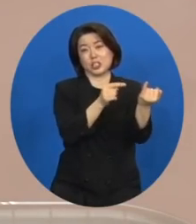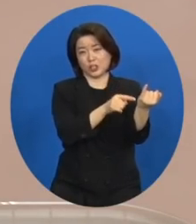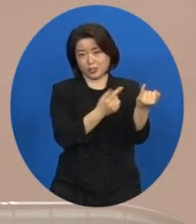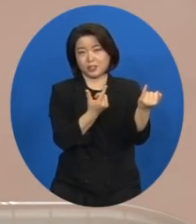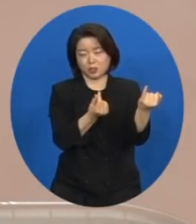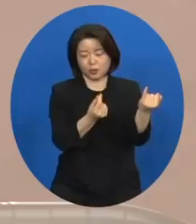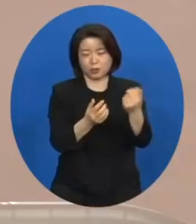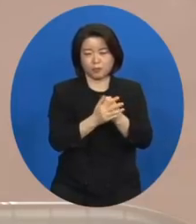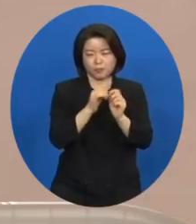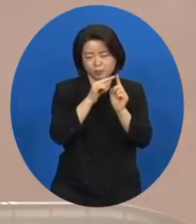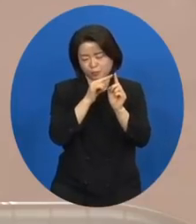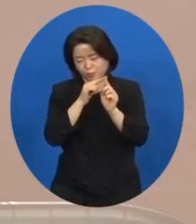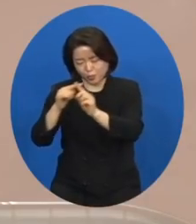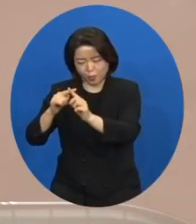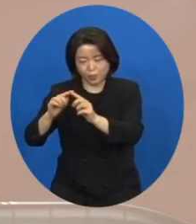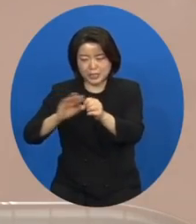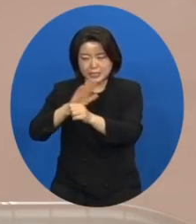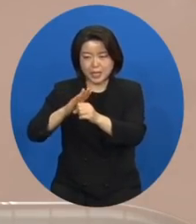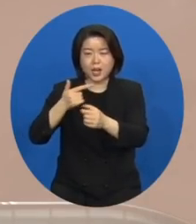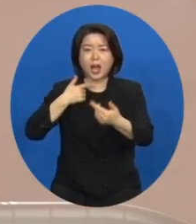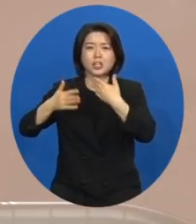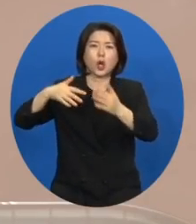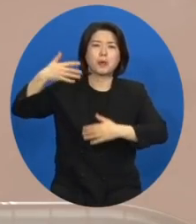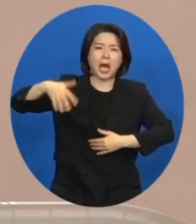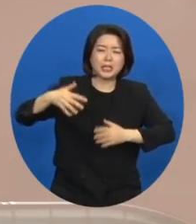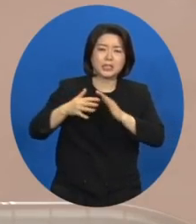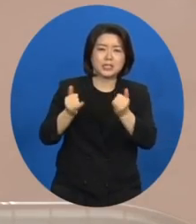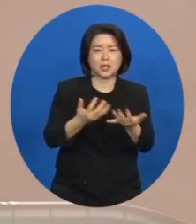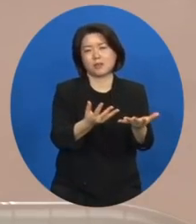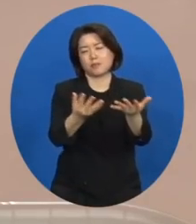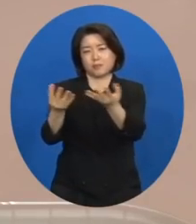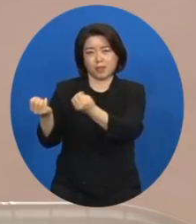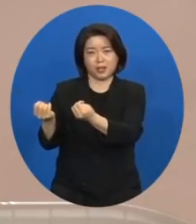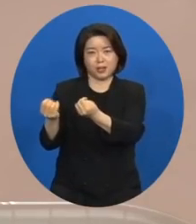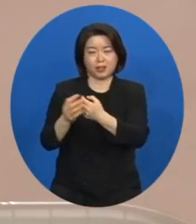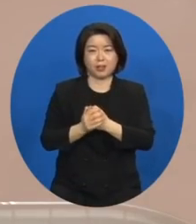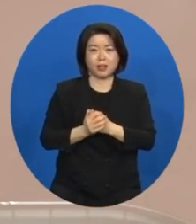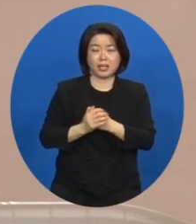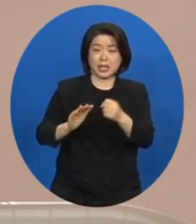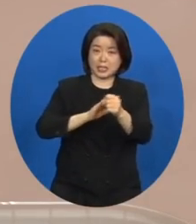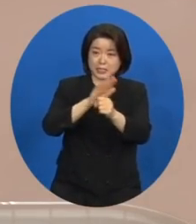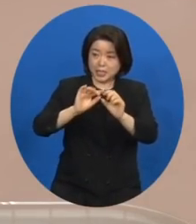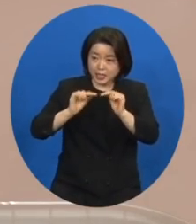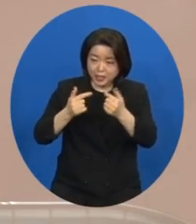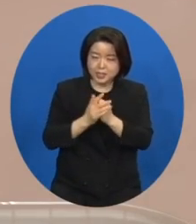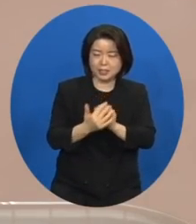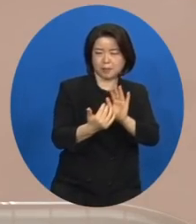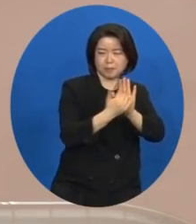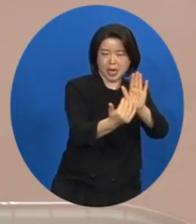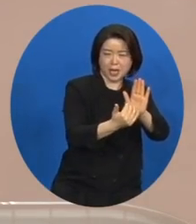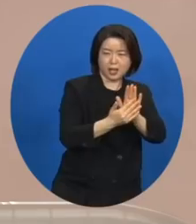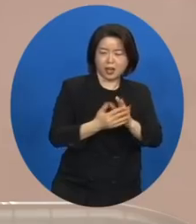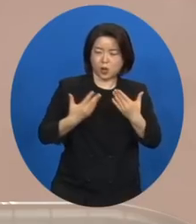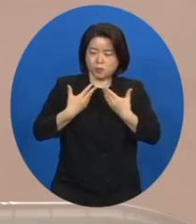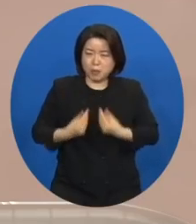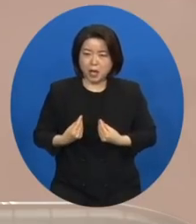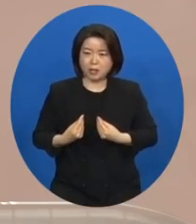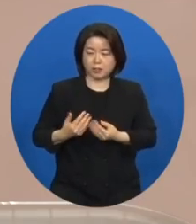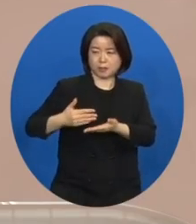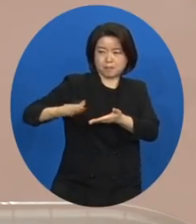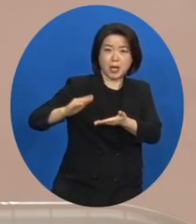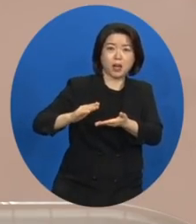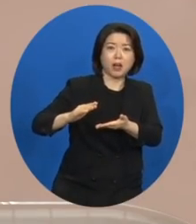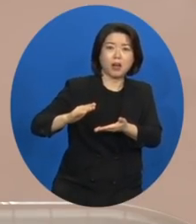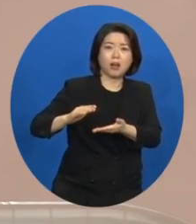사랑을 경험하지 못한 분들이 많이 있어요 사랑이 아니라 거절을 당하고 좌절을 당하고 배척을 당하고